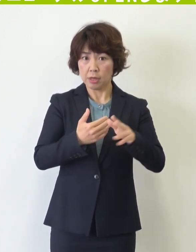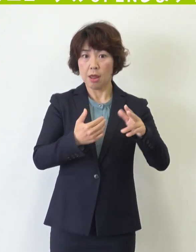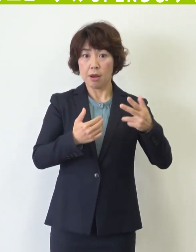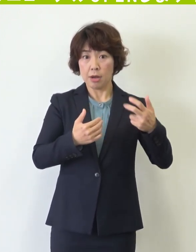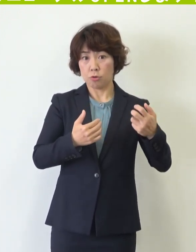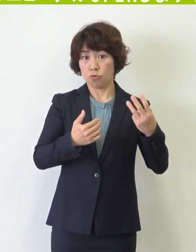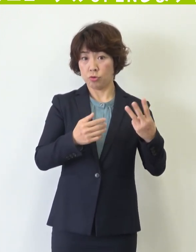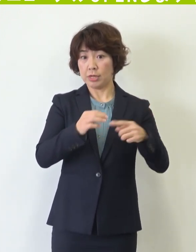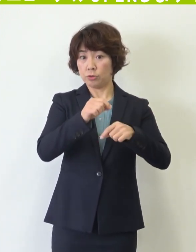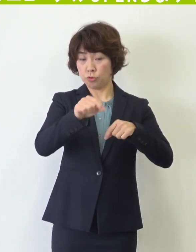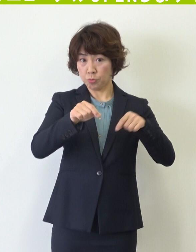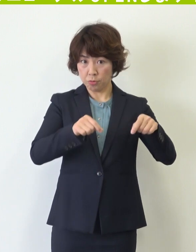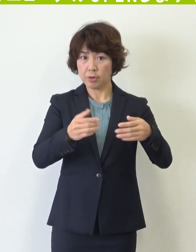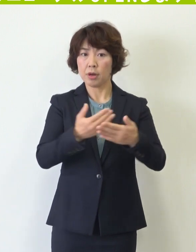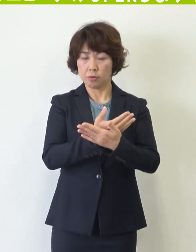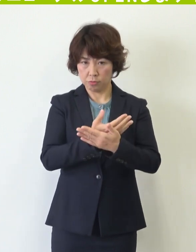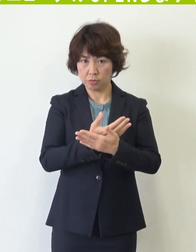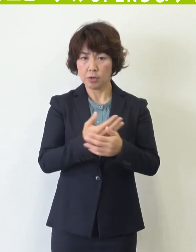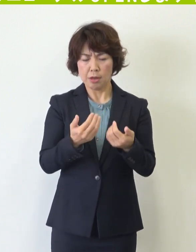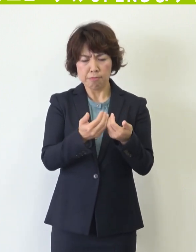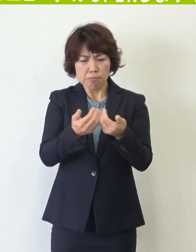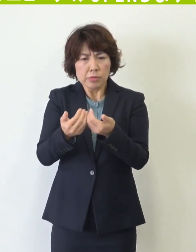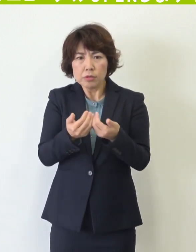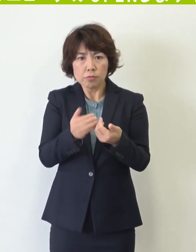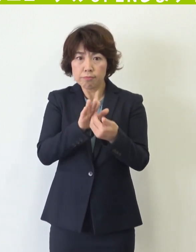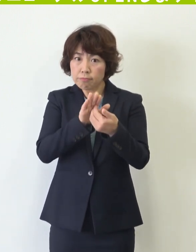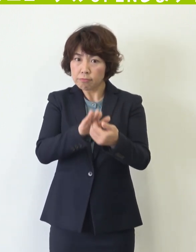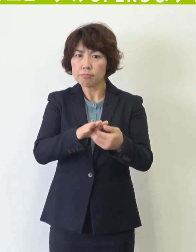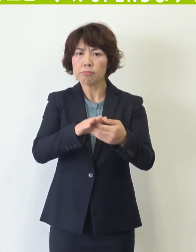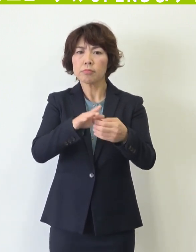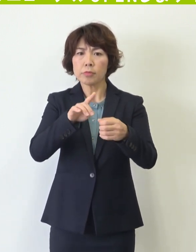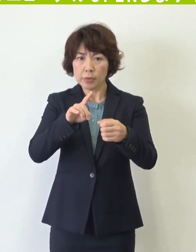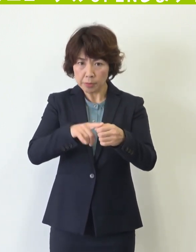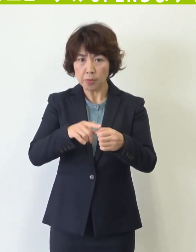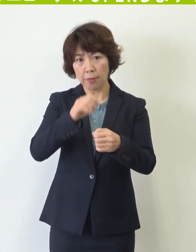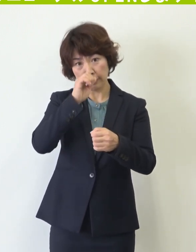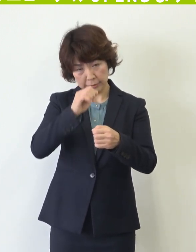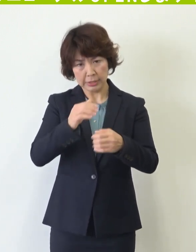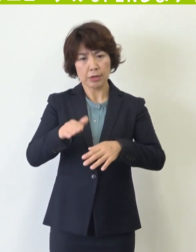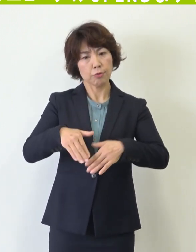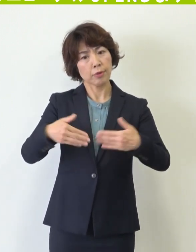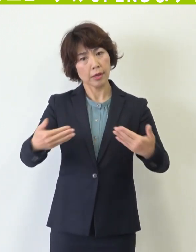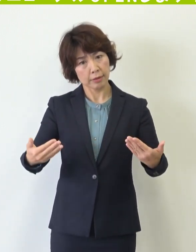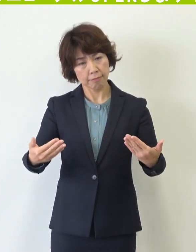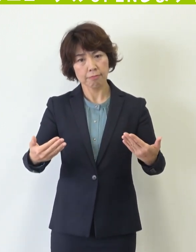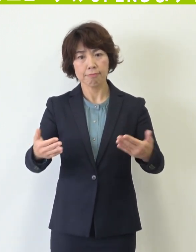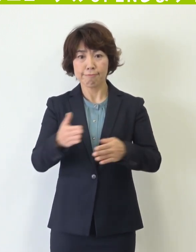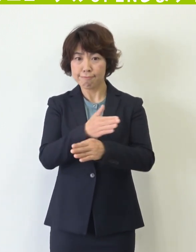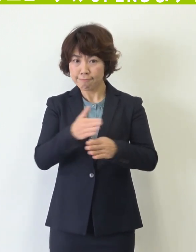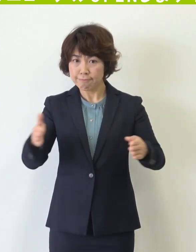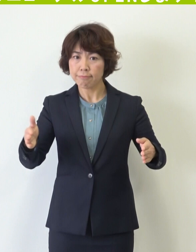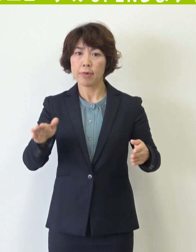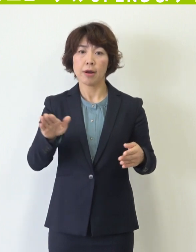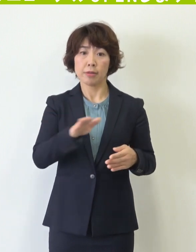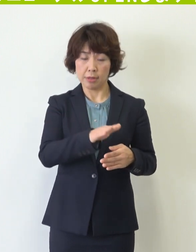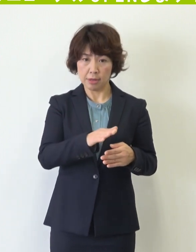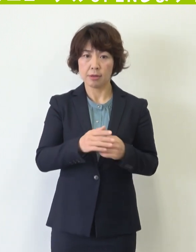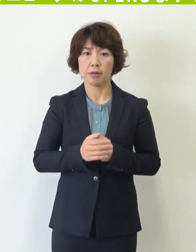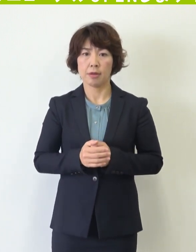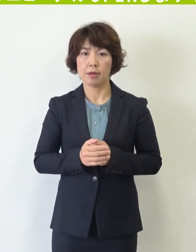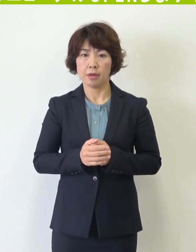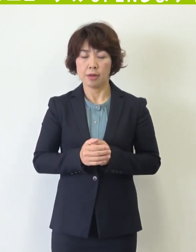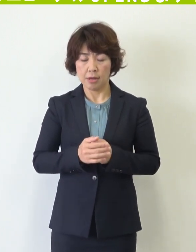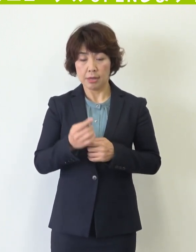角材をするということでございますあのさん蜜を避けるという意味でもですねゆったりとスペースをとらせていただいてええまあの